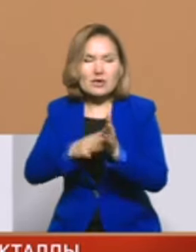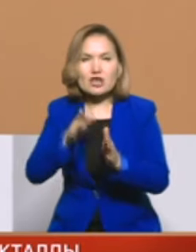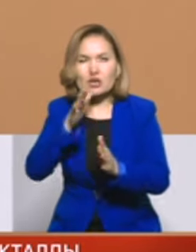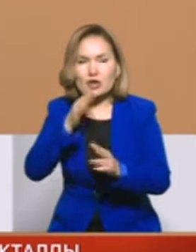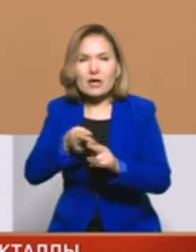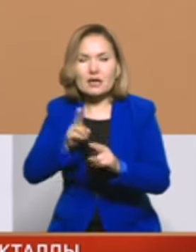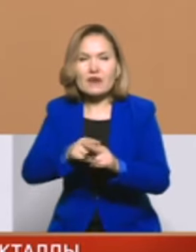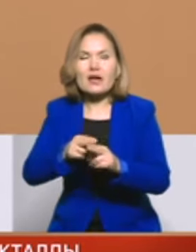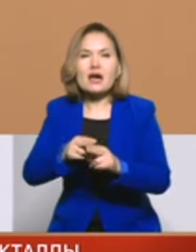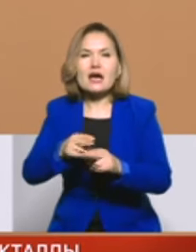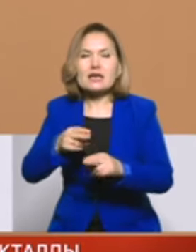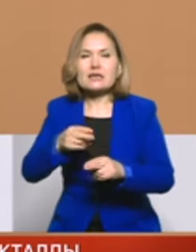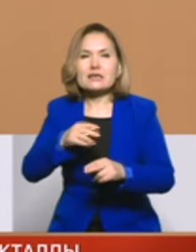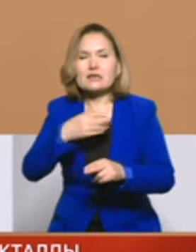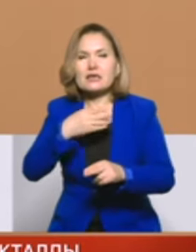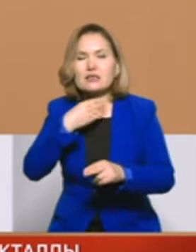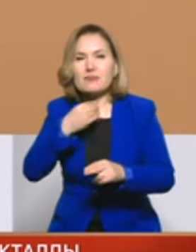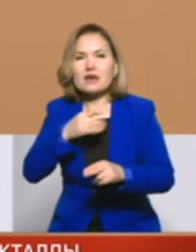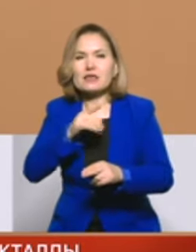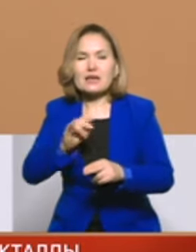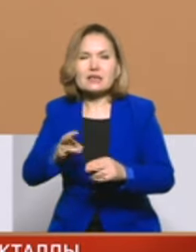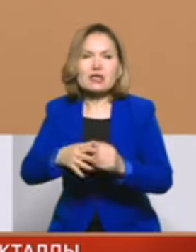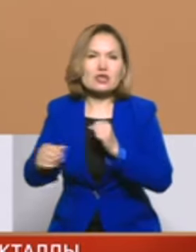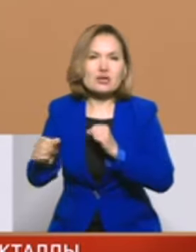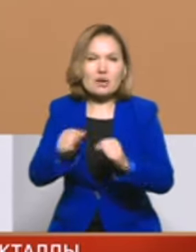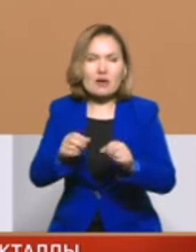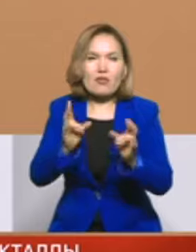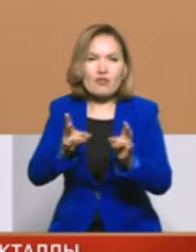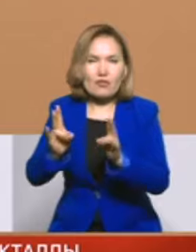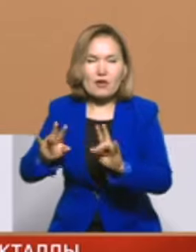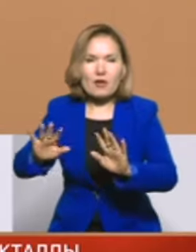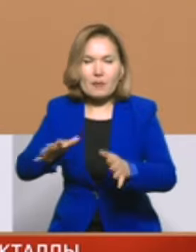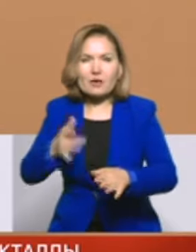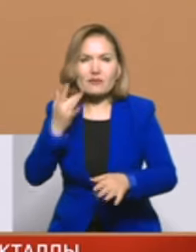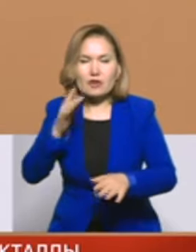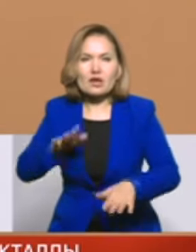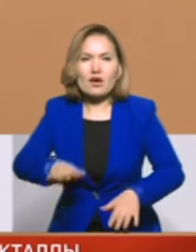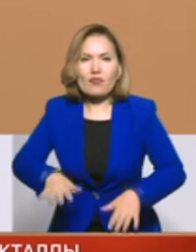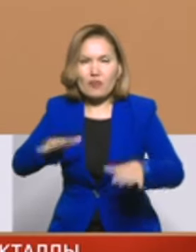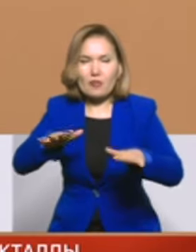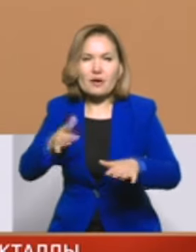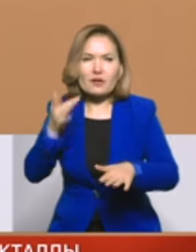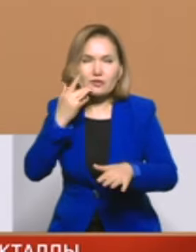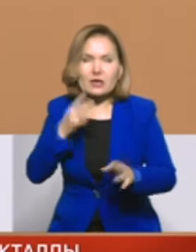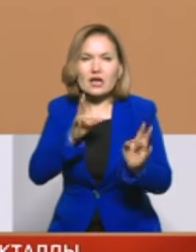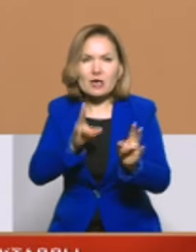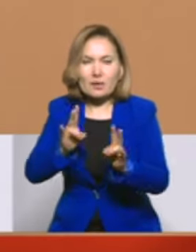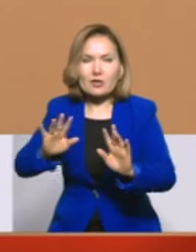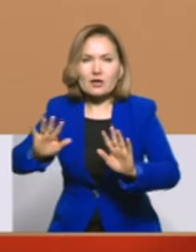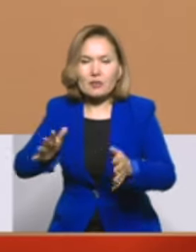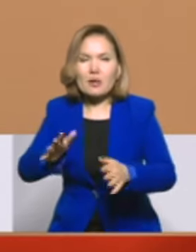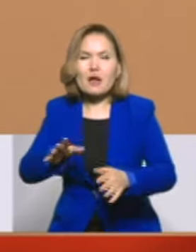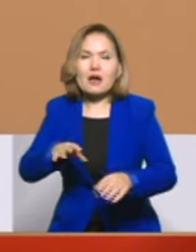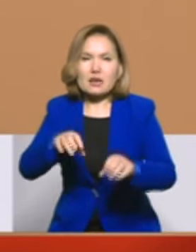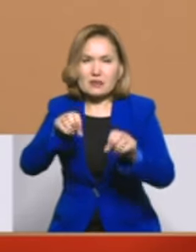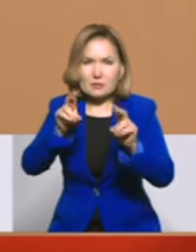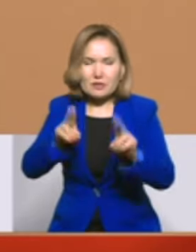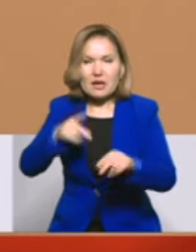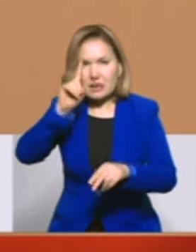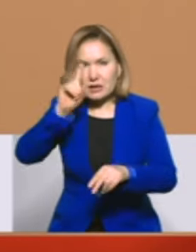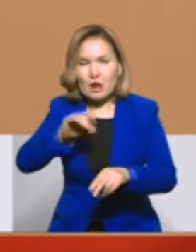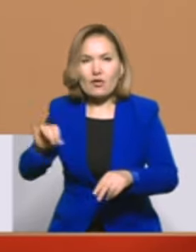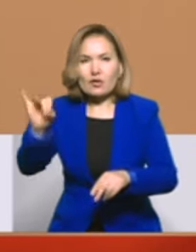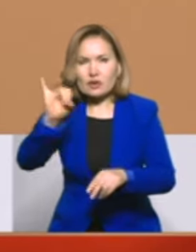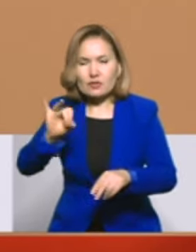істеген. Шығыс Қазақстан облысында тоже осындай тасқындарда штабта жұмыс істеген сол тәжірибемді осы